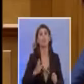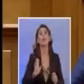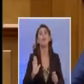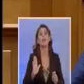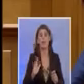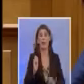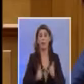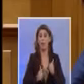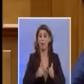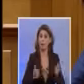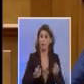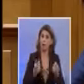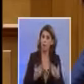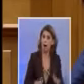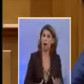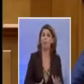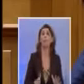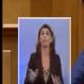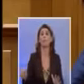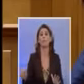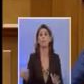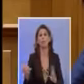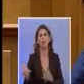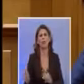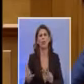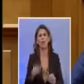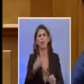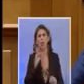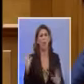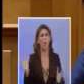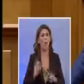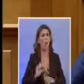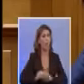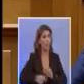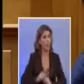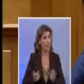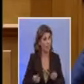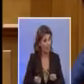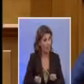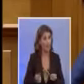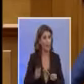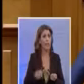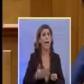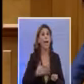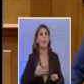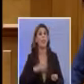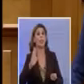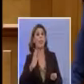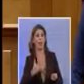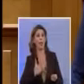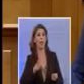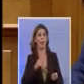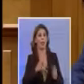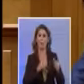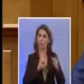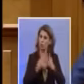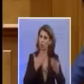λόγο που σαμποτάρατε κάθε προσπάθεια που έγινε εδώ να υπάρξει μια συνεννόηση στο ζήτημα